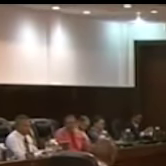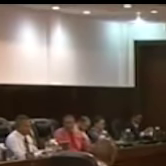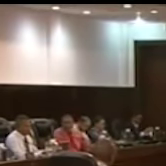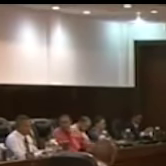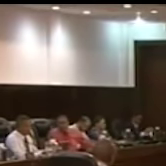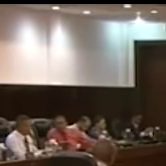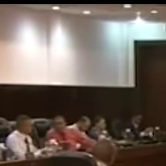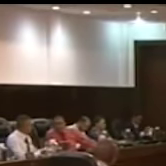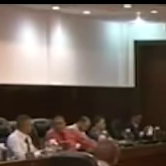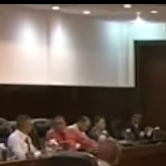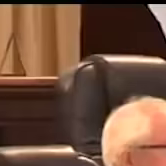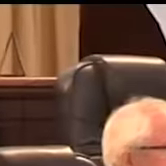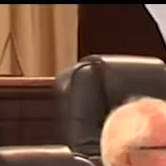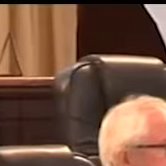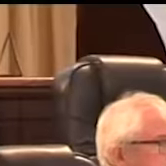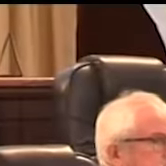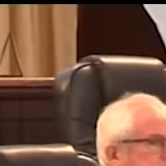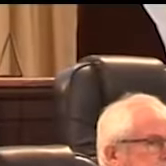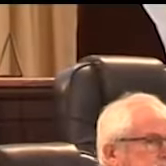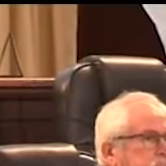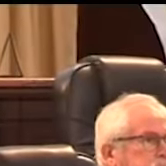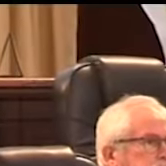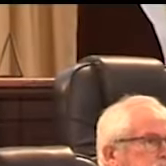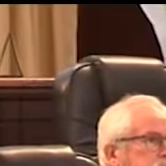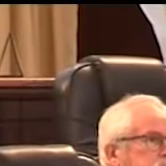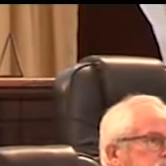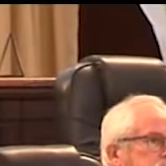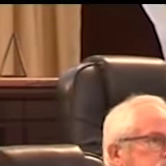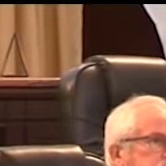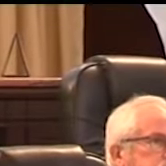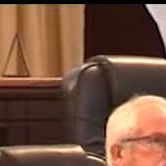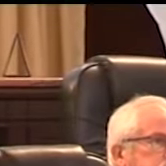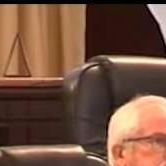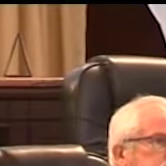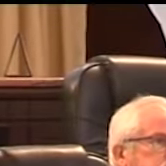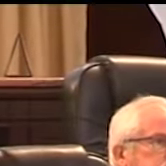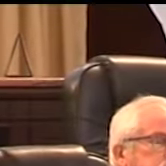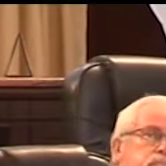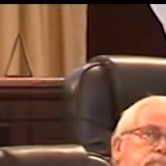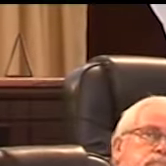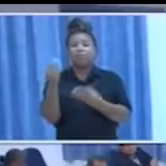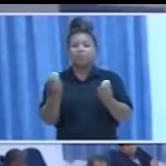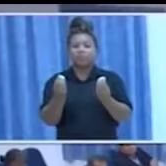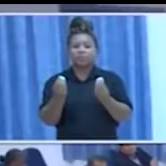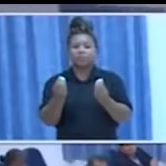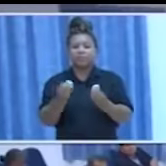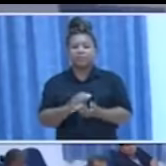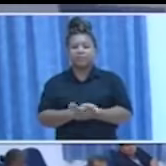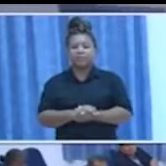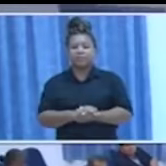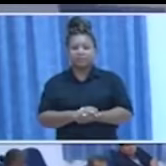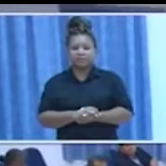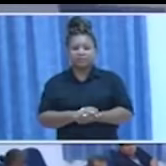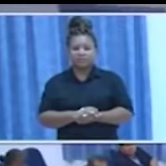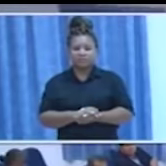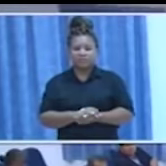et budget. Ministre Finance pour répondre à l'Assemblée mardi prochain avec un nouveau budget COVID. Il y a présent 10 personnes